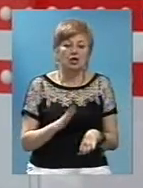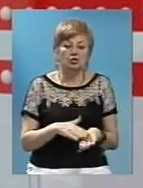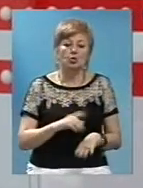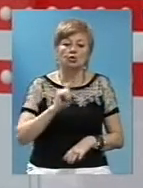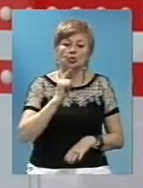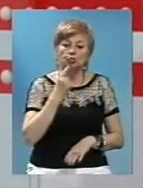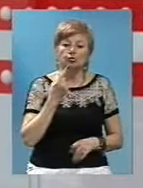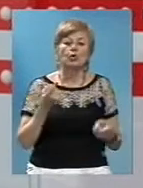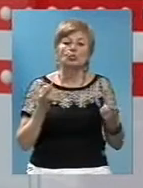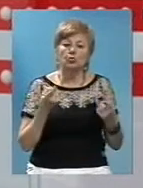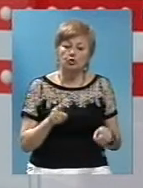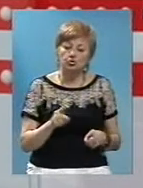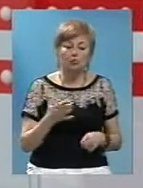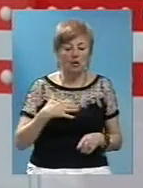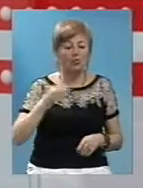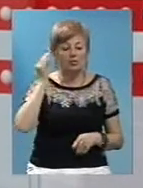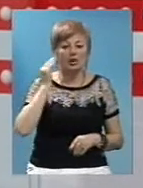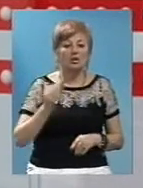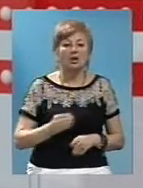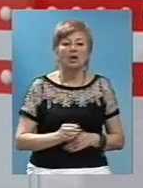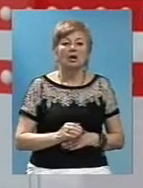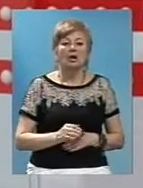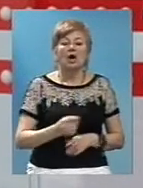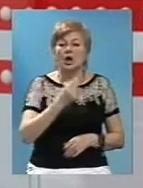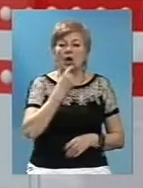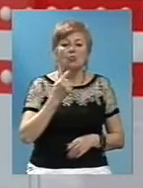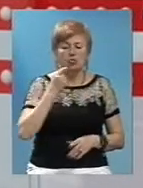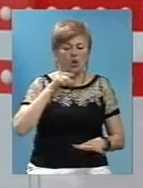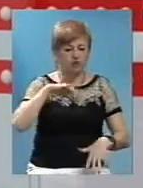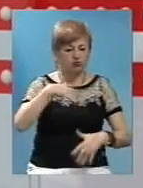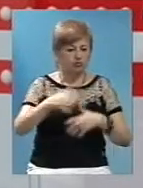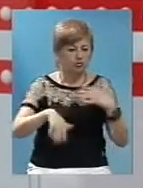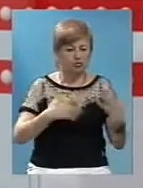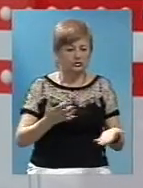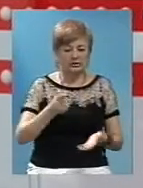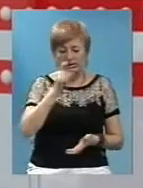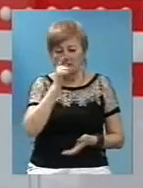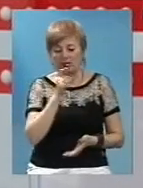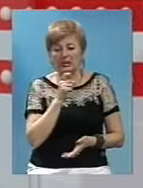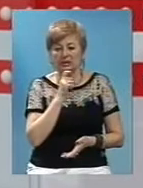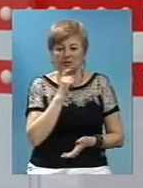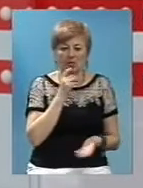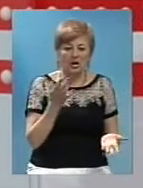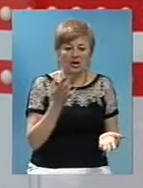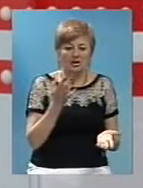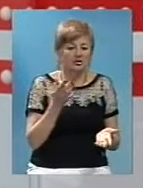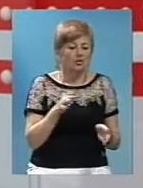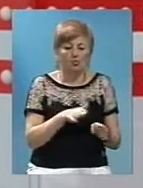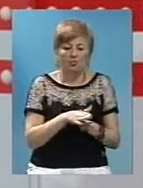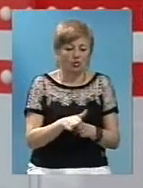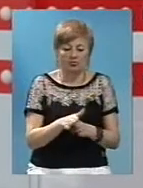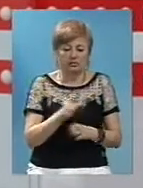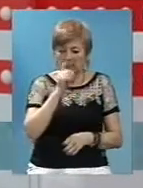складне. Чому? От на мій погляд. Багато плутанини, багато непорозумінь, відвертого